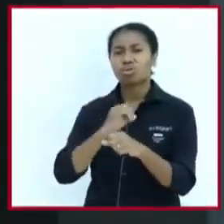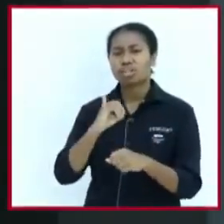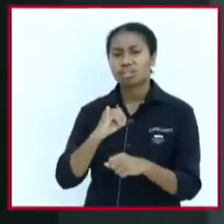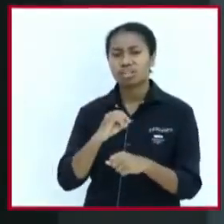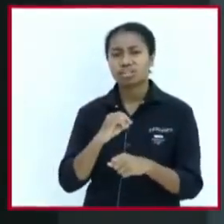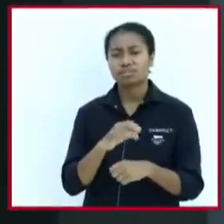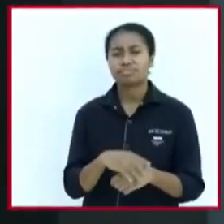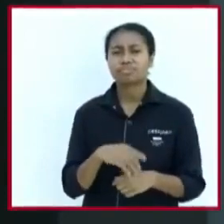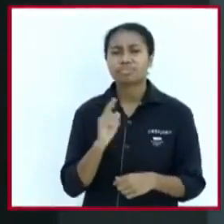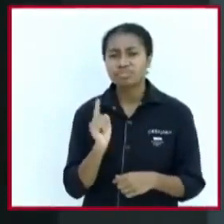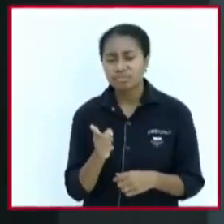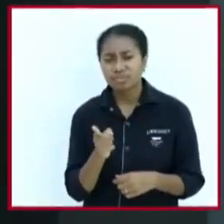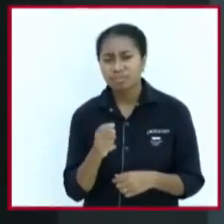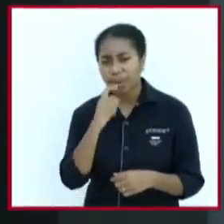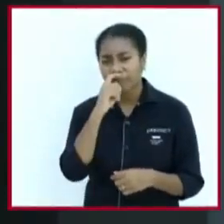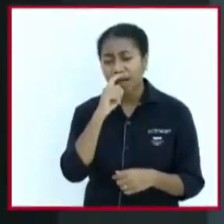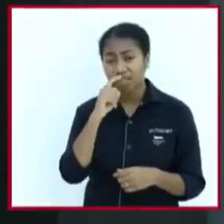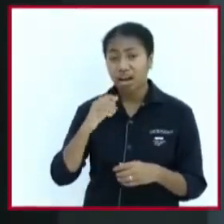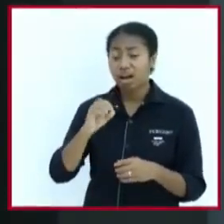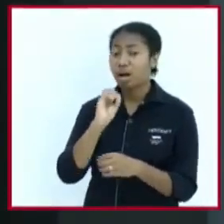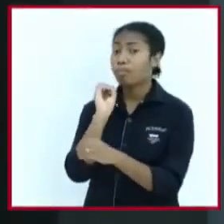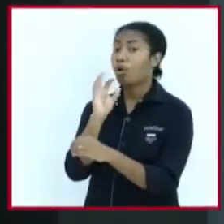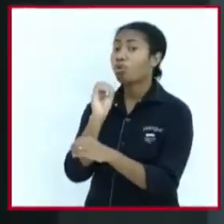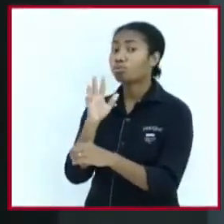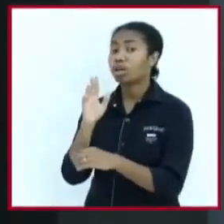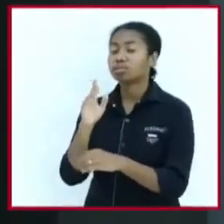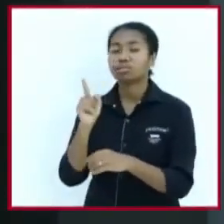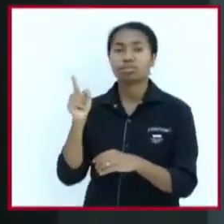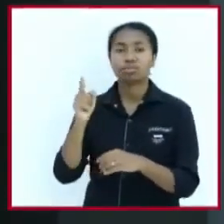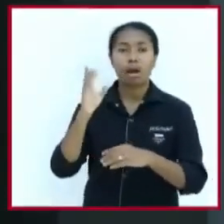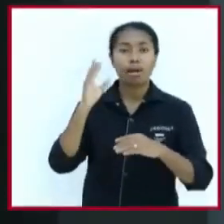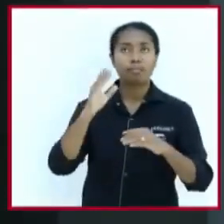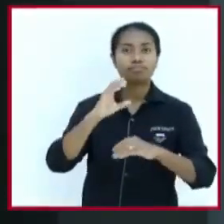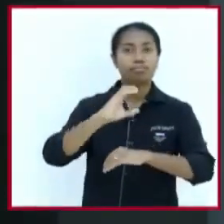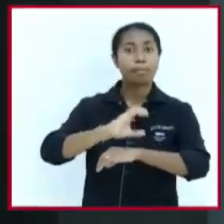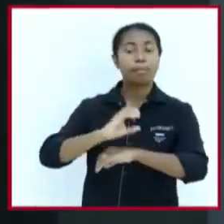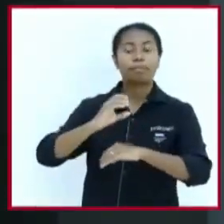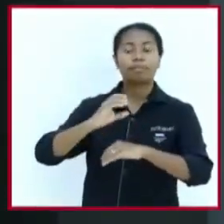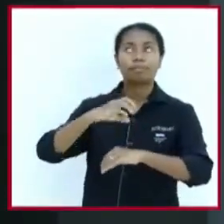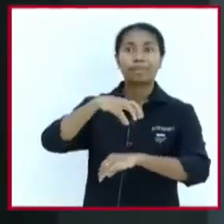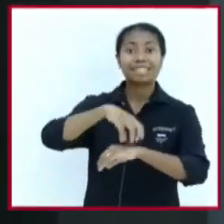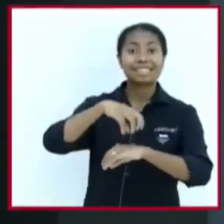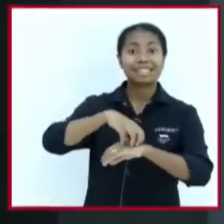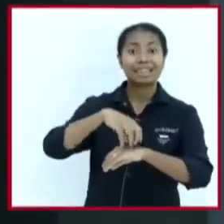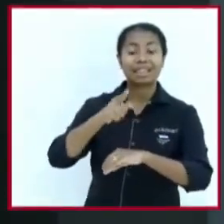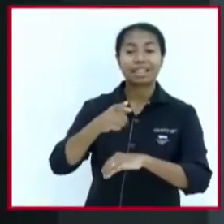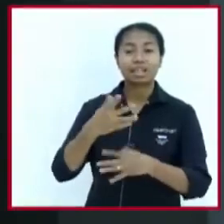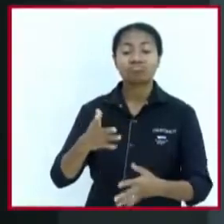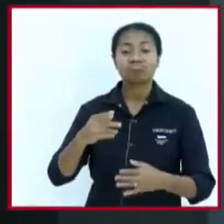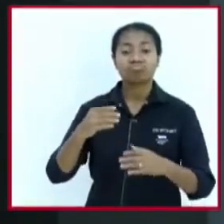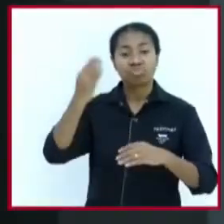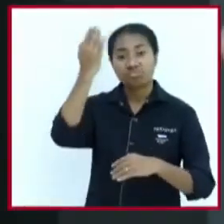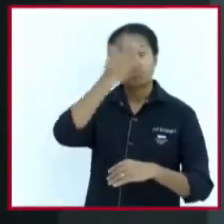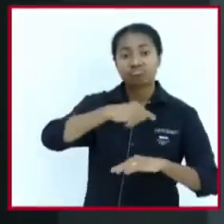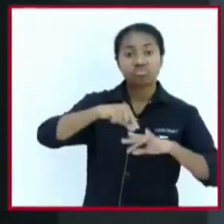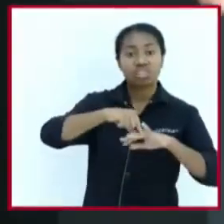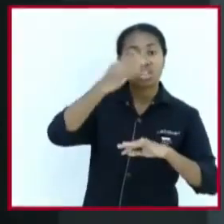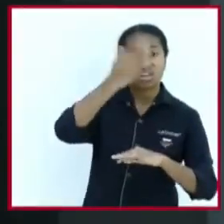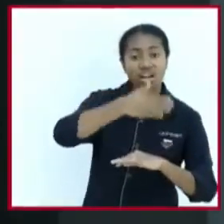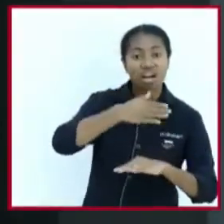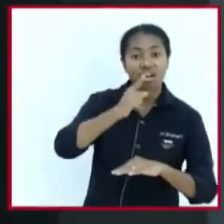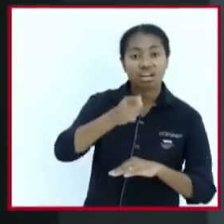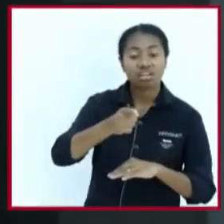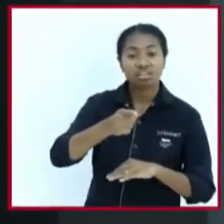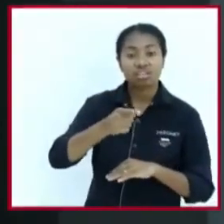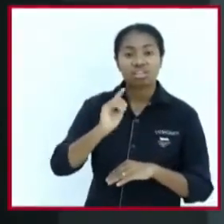khotib pengkhotbah di mesjid hai lalu akhirnya apa pecah dikawin sekarang es